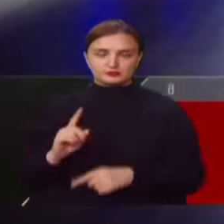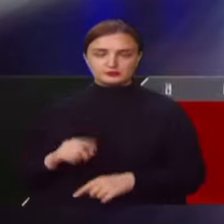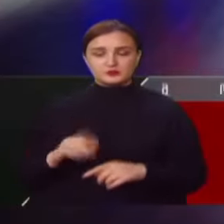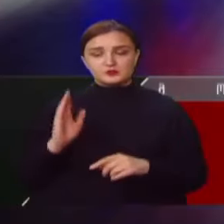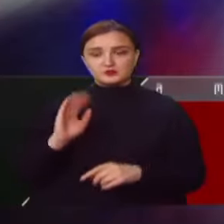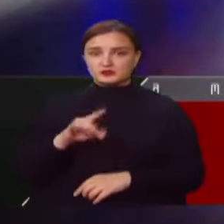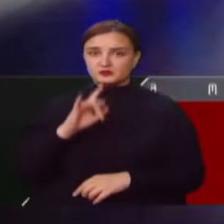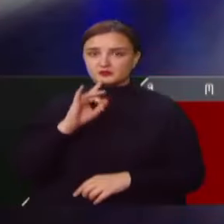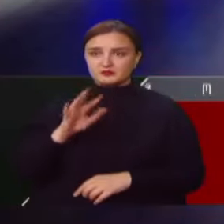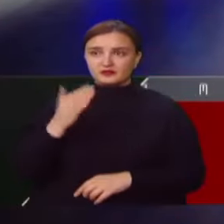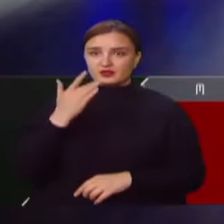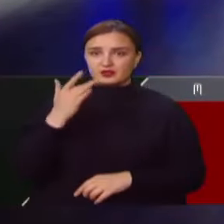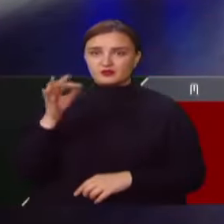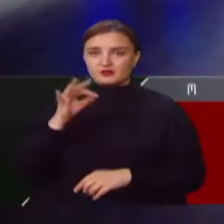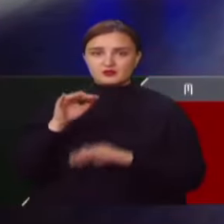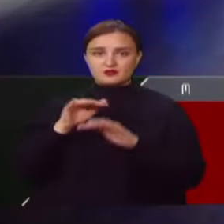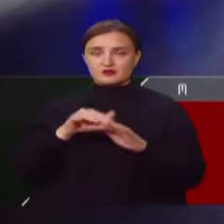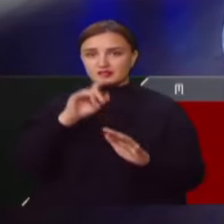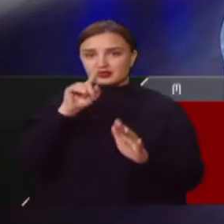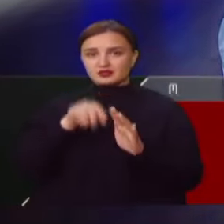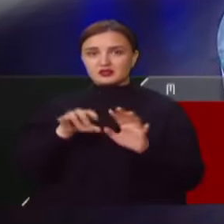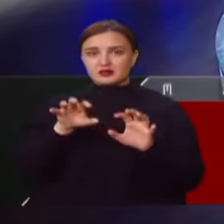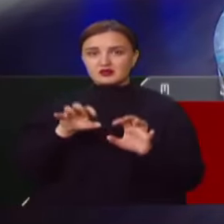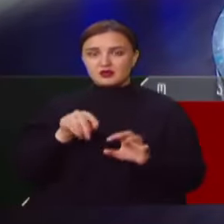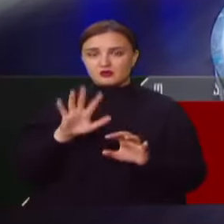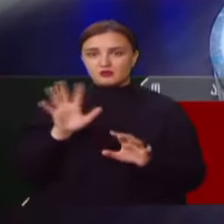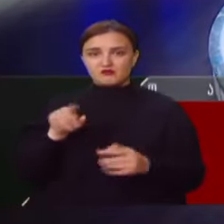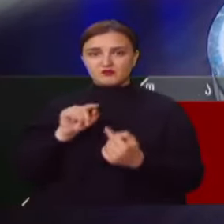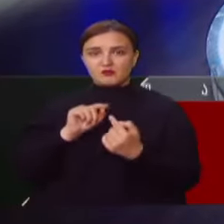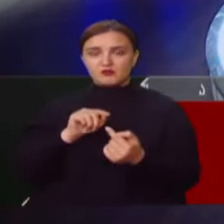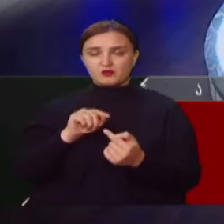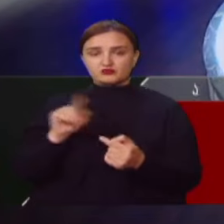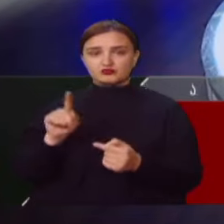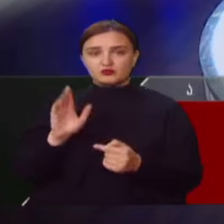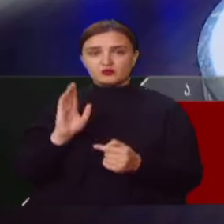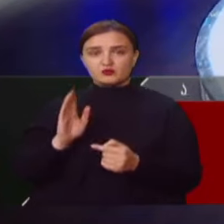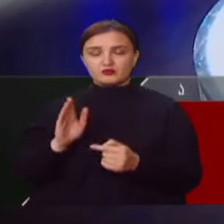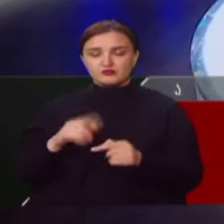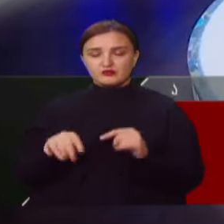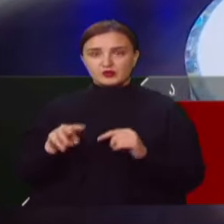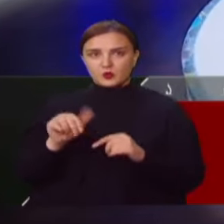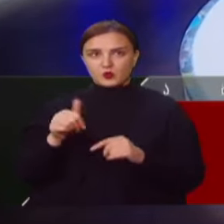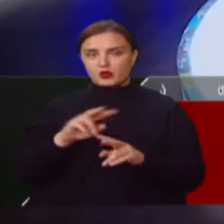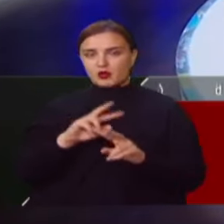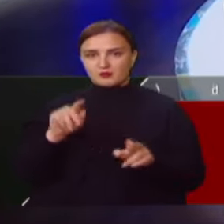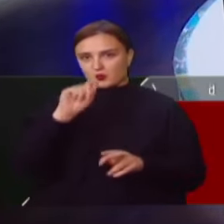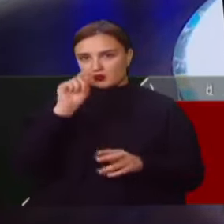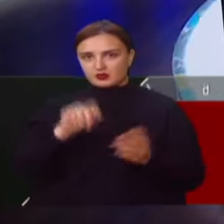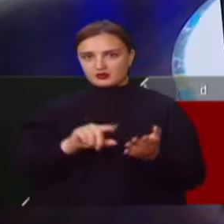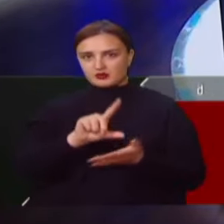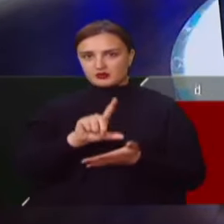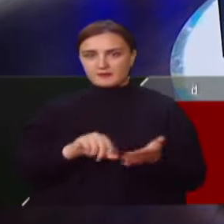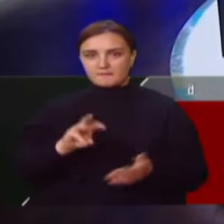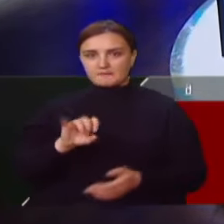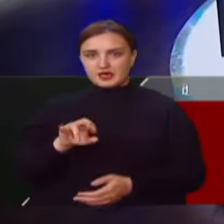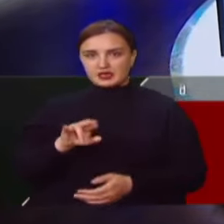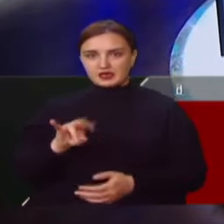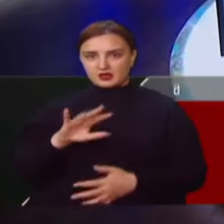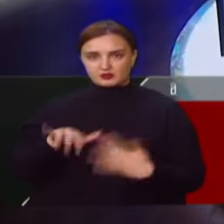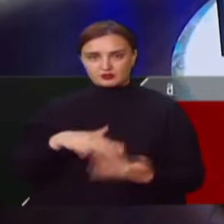მოყვება თუ არა უცხოური გავლენის გამჭვირვალობის კანონის გარშემო პროტესტს. სცენარი, რომელიც მაიდნის სახელით არის ცნობილი, საქართველოში არსებული